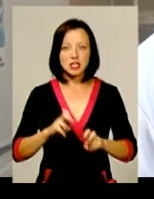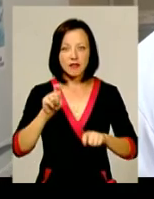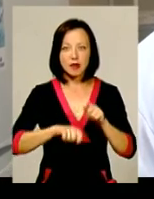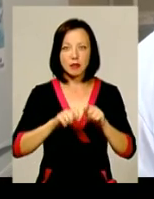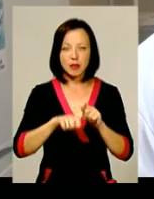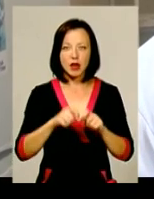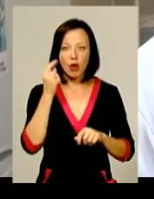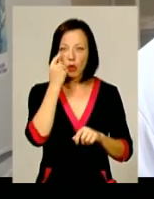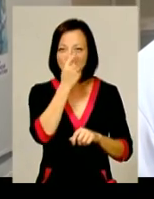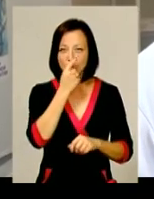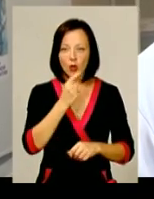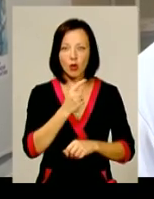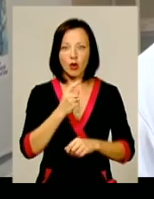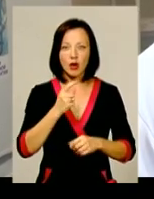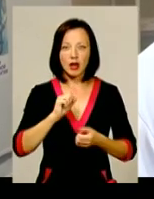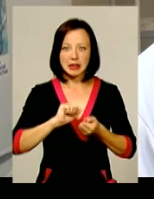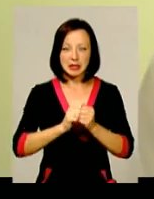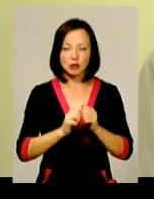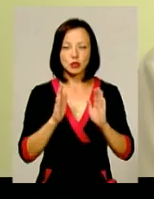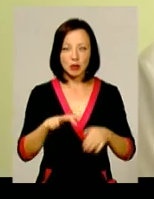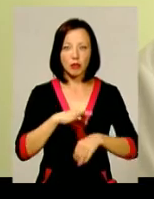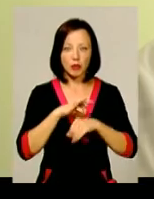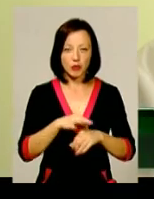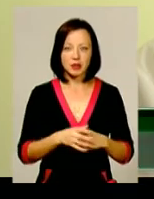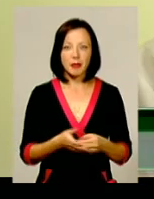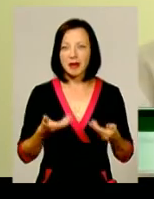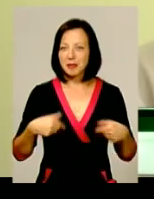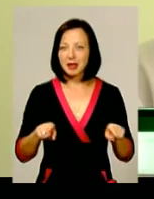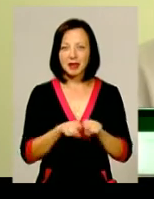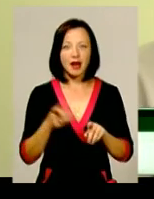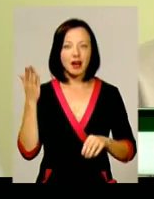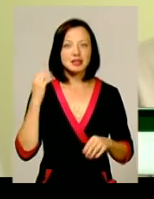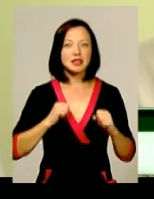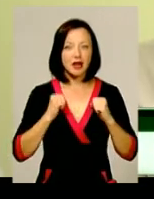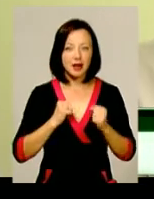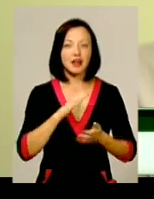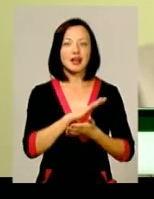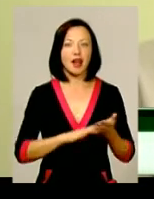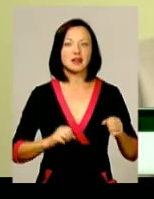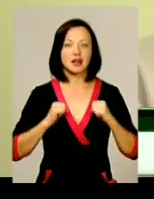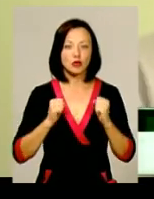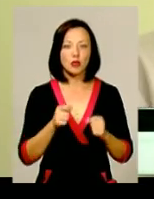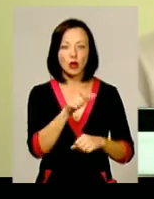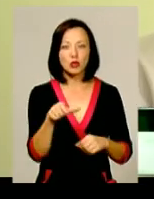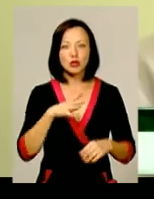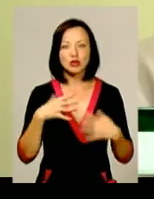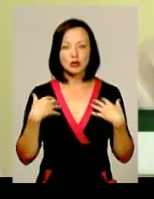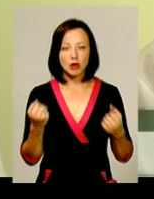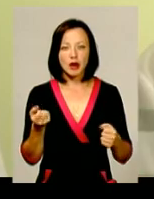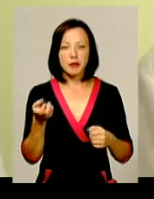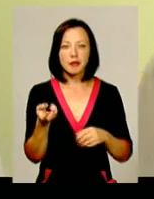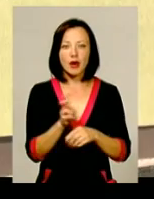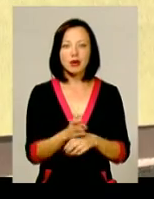вимірювання внутрішньоочного тиску, це теж ми будемо проводити. Ми і так старались, завжди і стараємось, і будемо старатися, щоб наші люди були здорові, щоб приходили